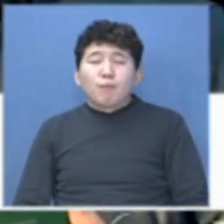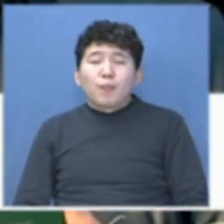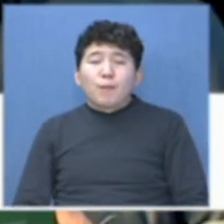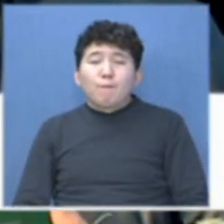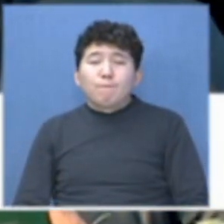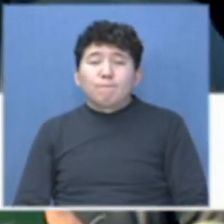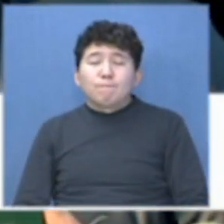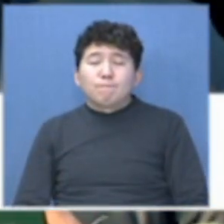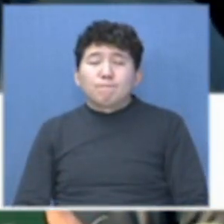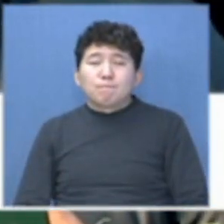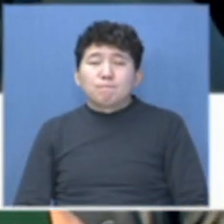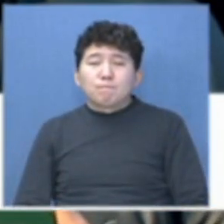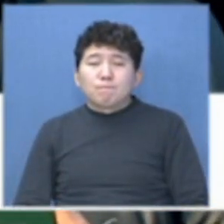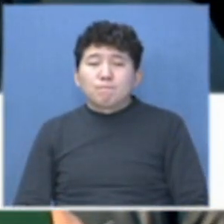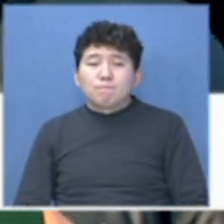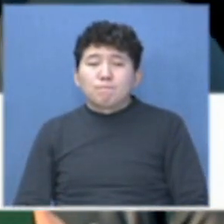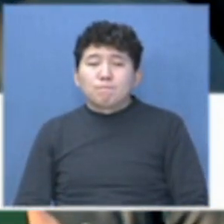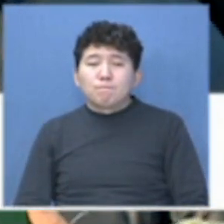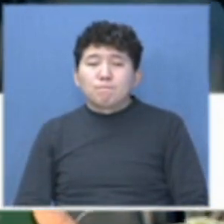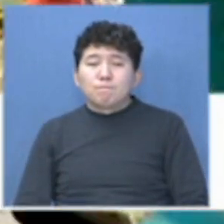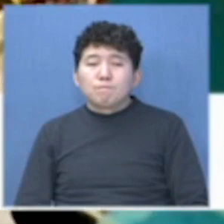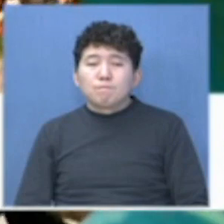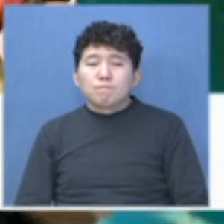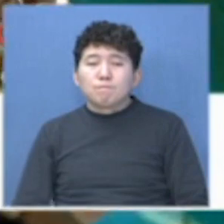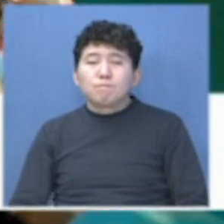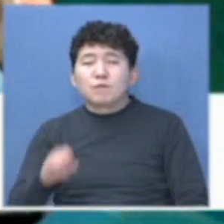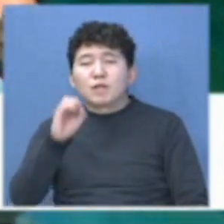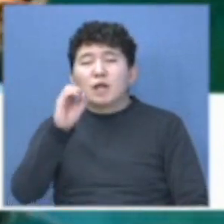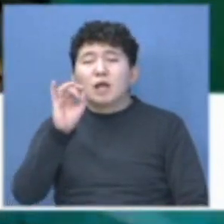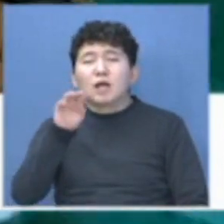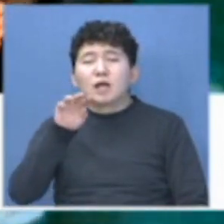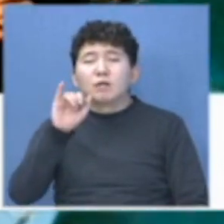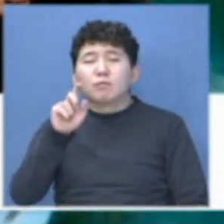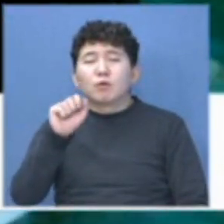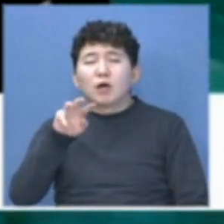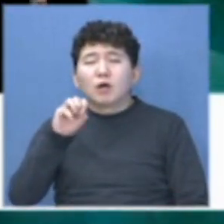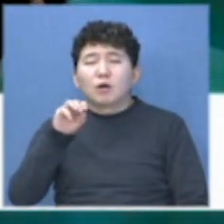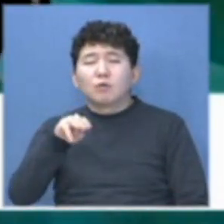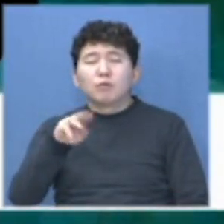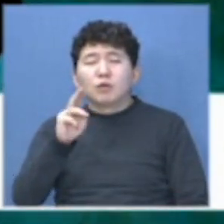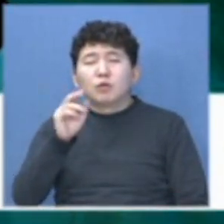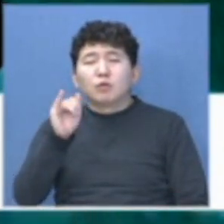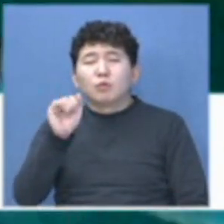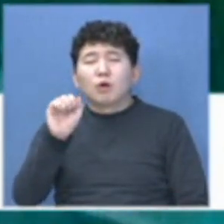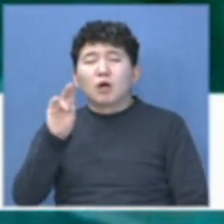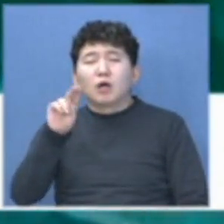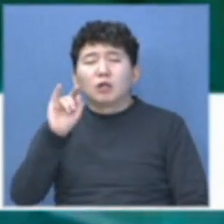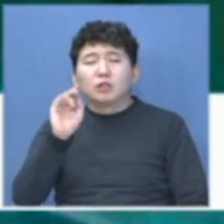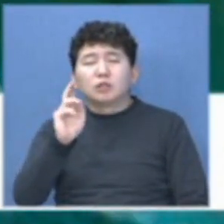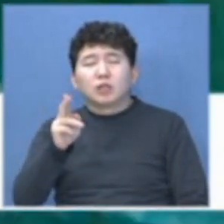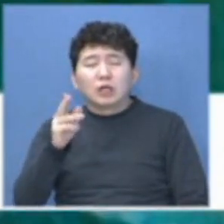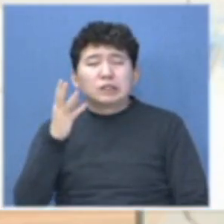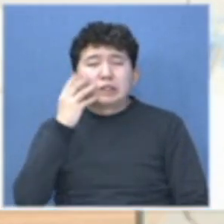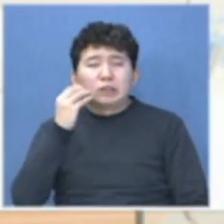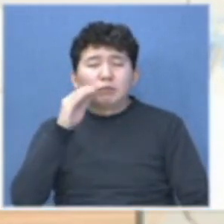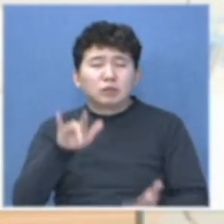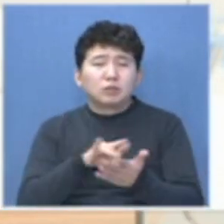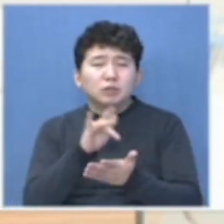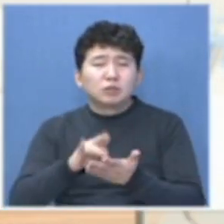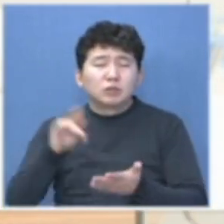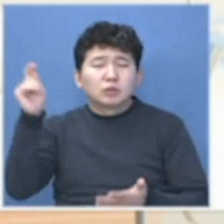емес, облыс жұртшылығының көзайымына айналды. Ермұхамет Қуандық салтанатты шараға Алматы қаласынан арнайы келген.